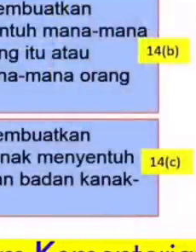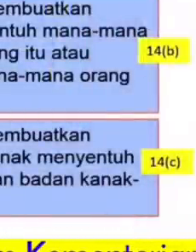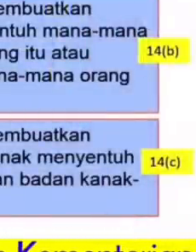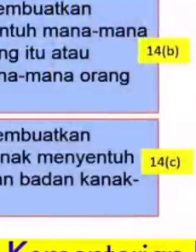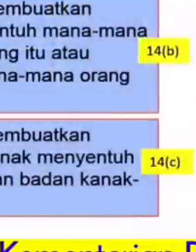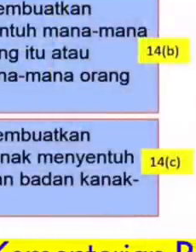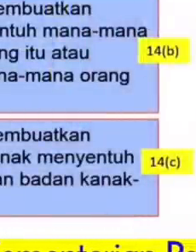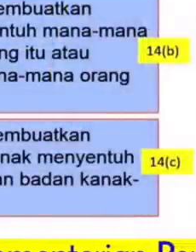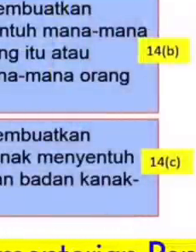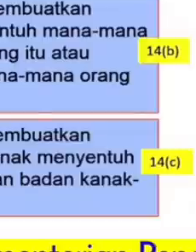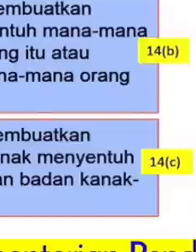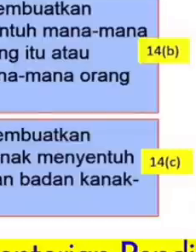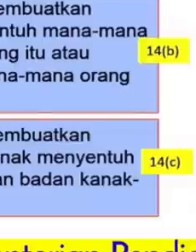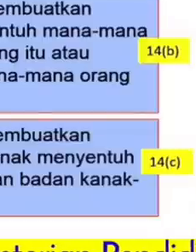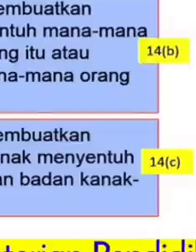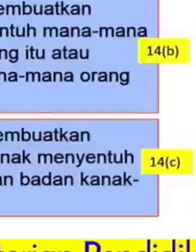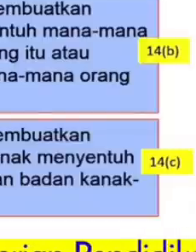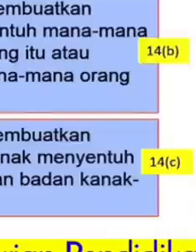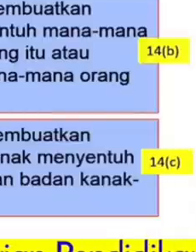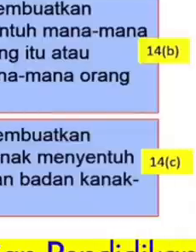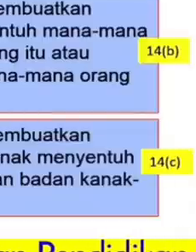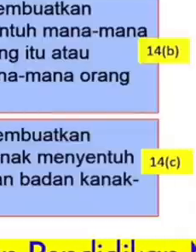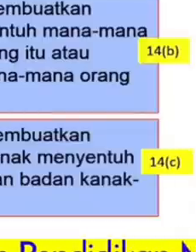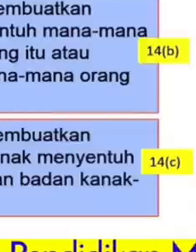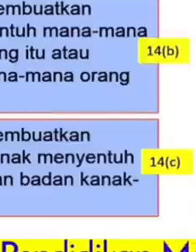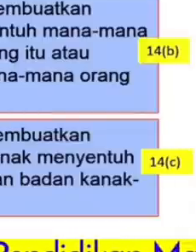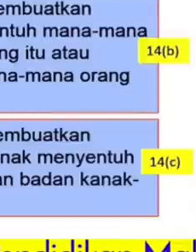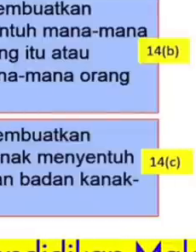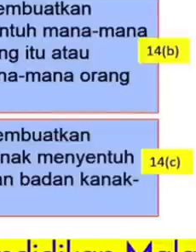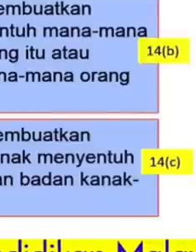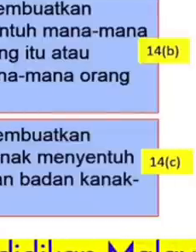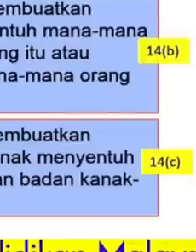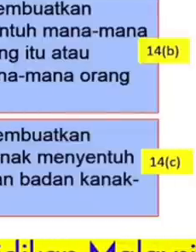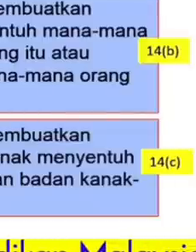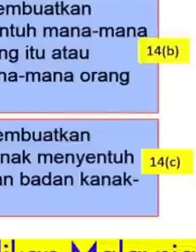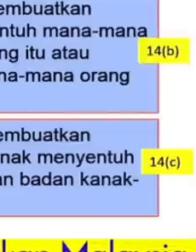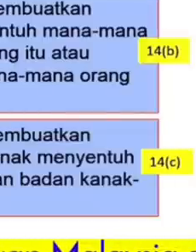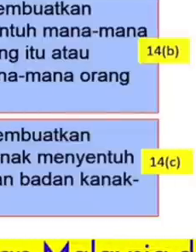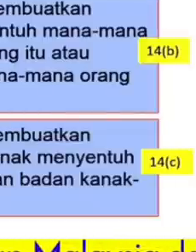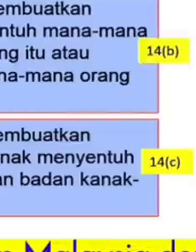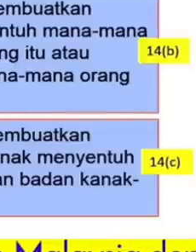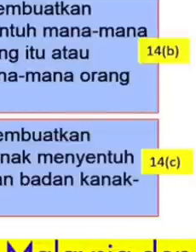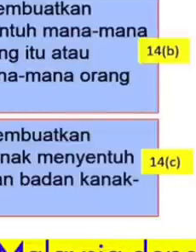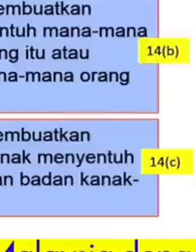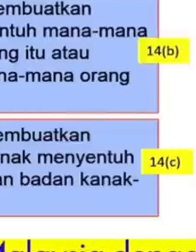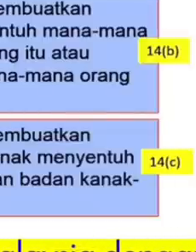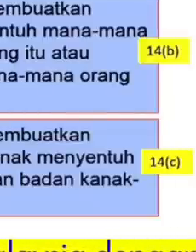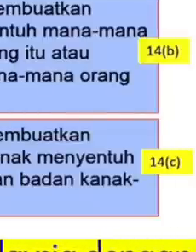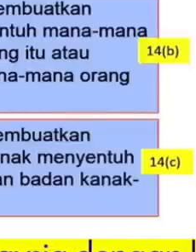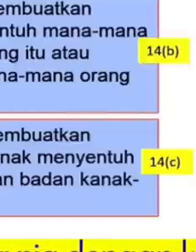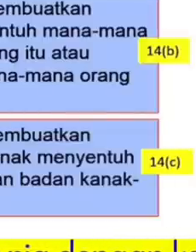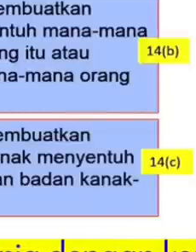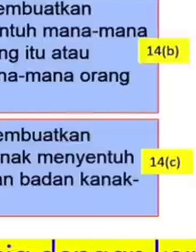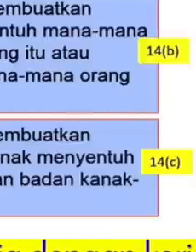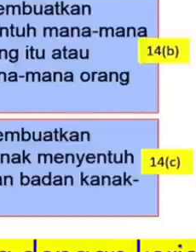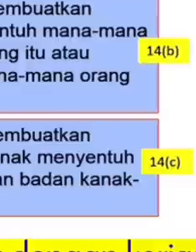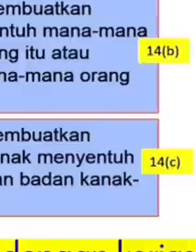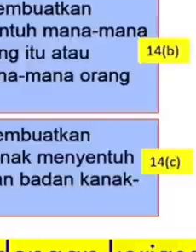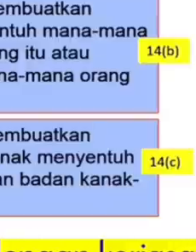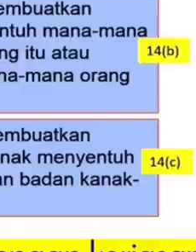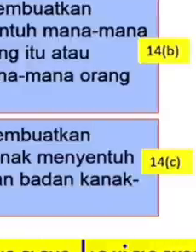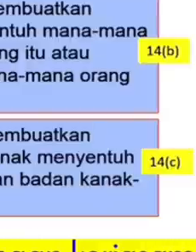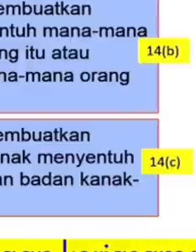sebut saja dia bisa berkaitan dengan gangguan atau ancaman Oke ancaman seksual terhadap